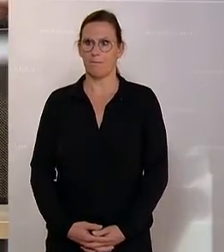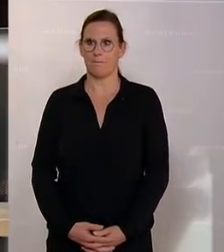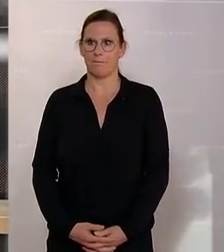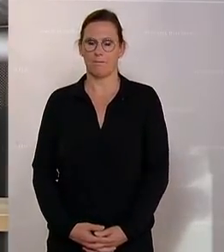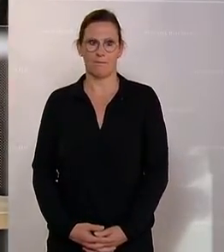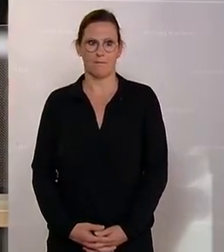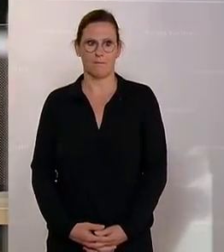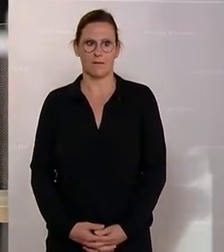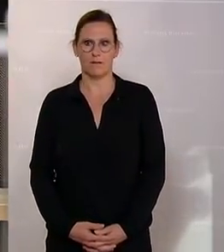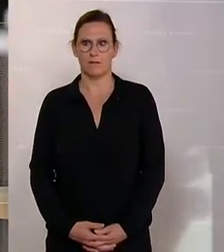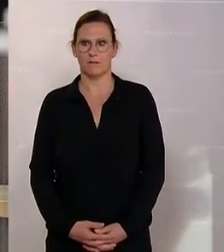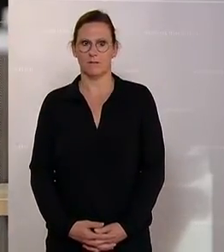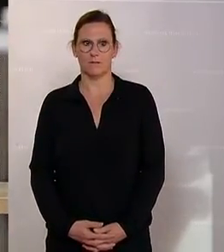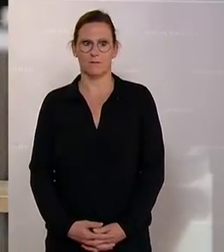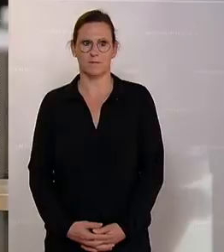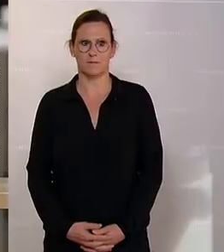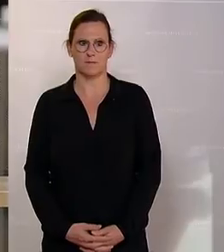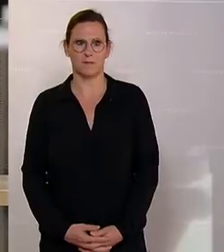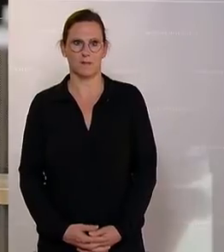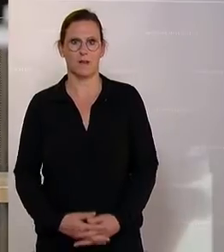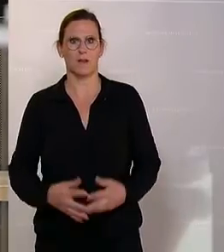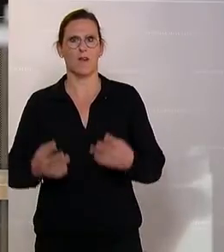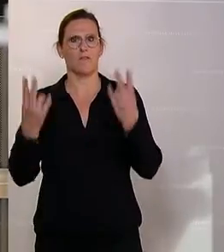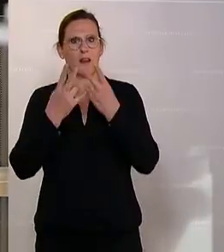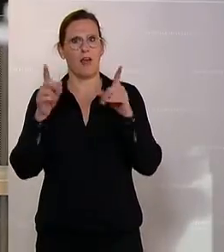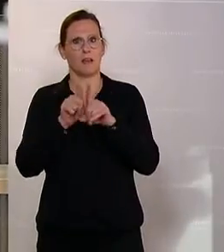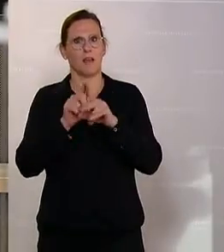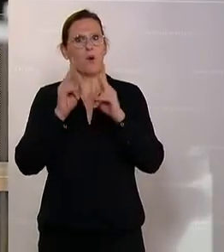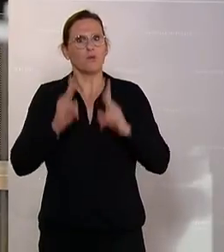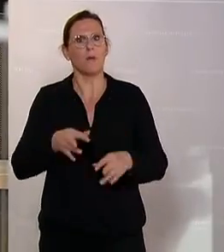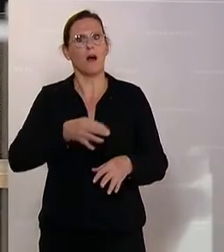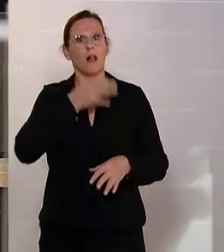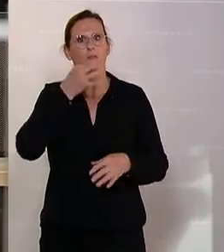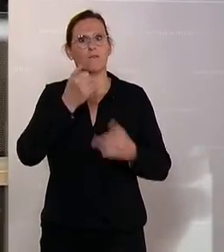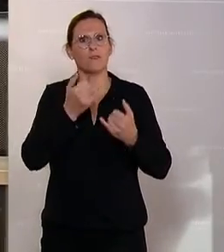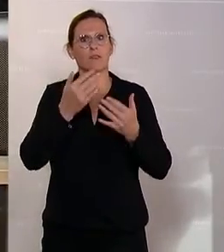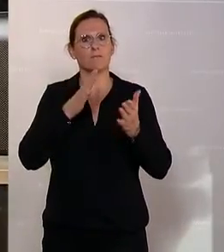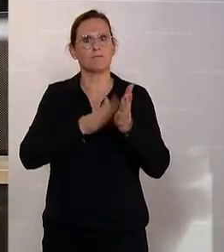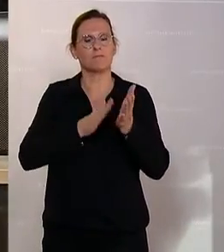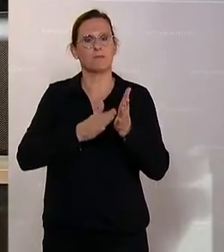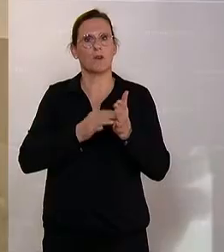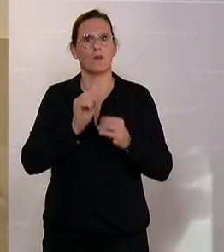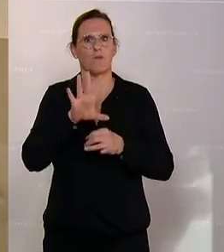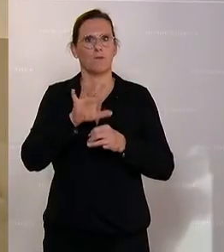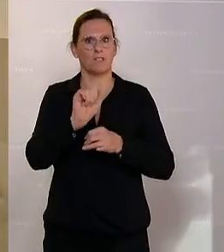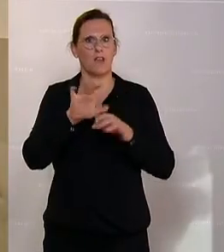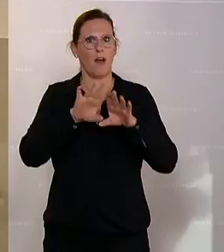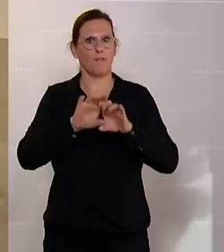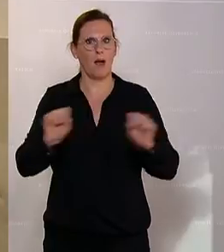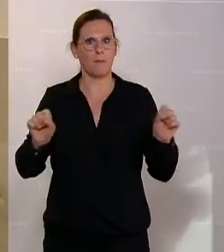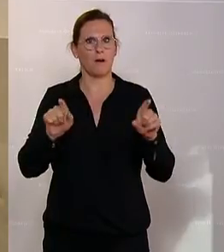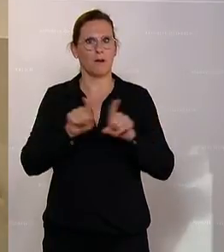Verglichen dazu ist der Inhalt meiner eigentlichen Wortmeldung, nämlich die Kommentierung der 15a-Vereinbarung betreffend